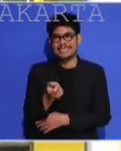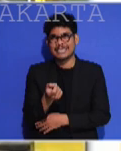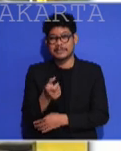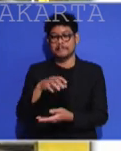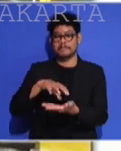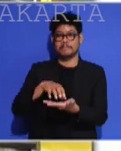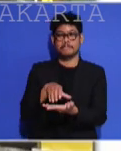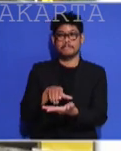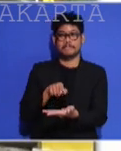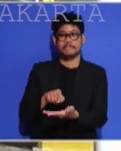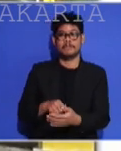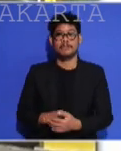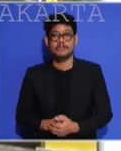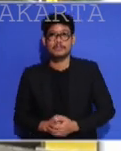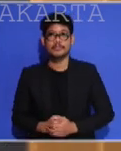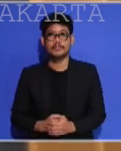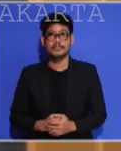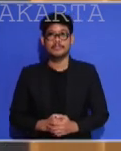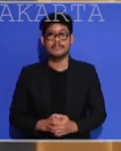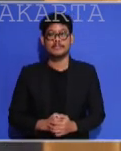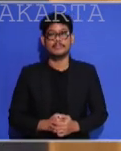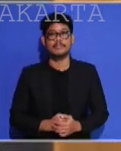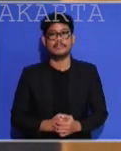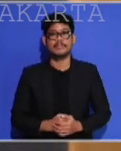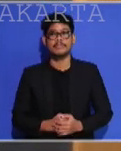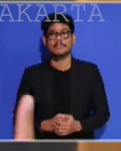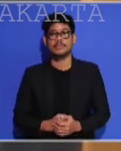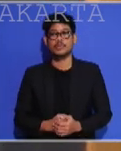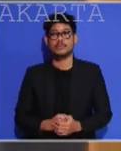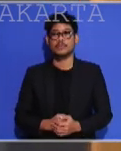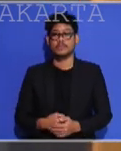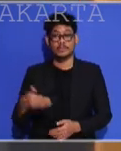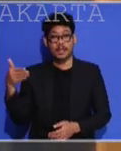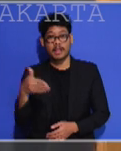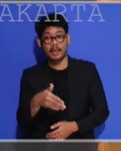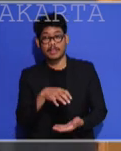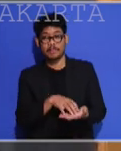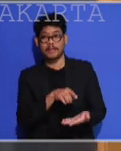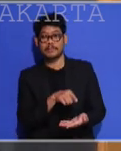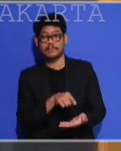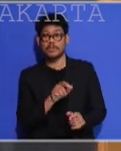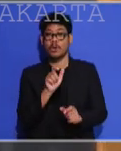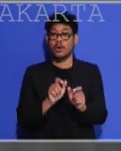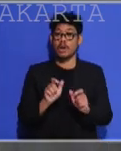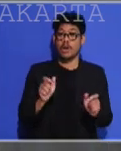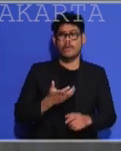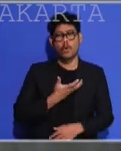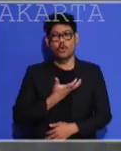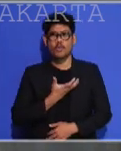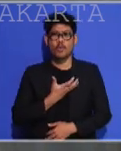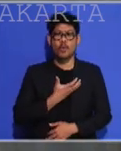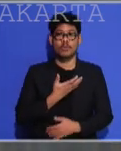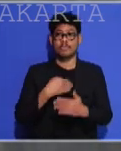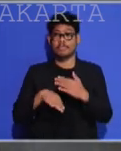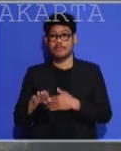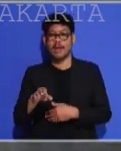Selo Hajar Aswadipun. Basuki ngandharaken bilih ingkang datengi ing papan menika kajawi warga masyarakat ingkang badhe bidal nindakaken umroh